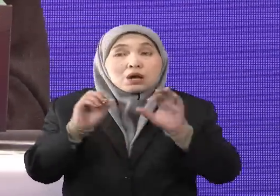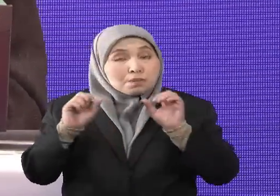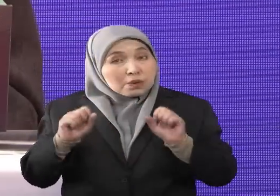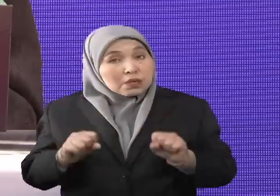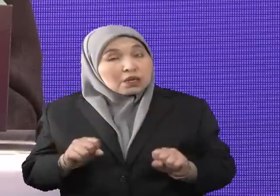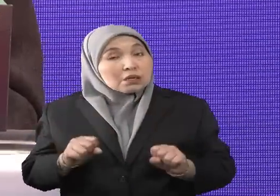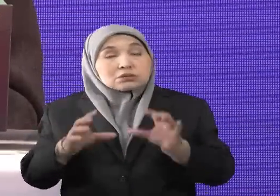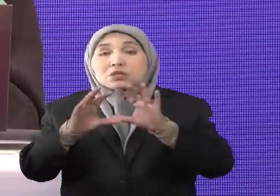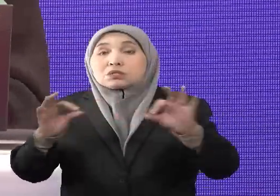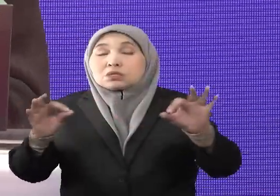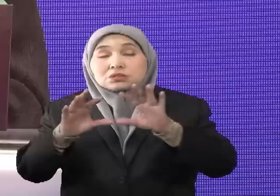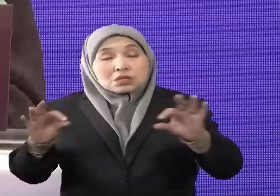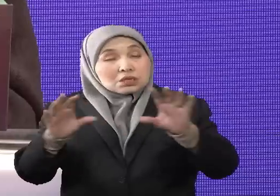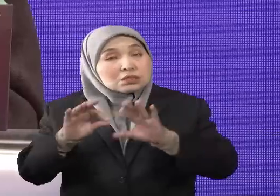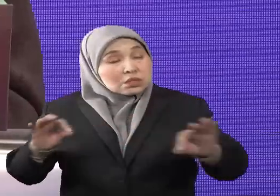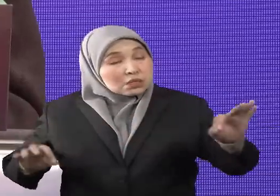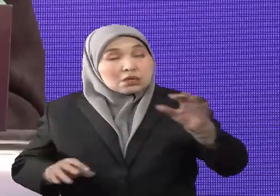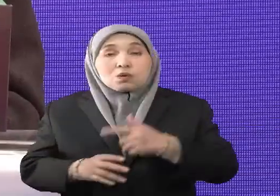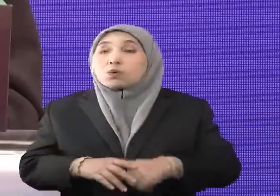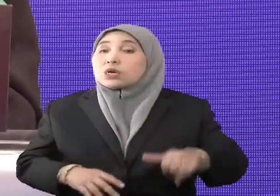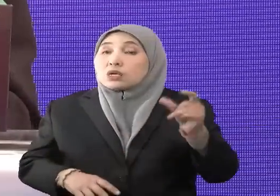cerita nabi itu disembunyikan